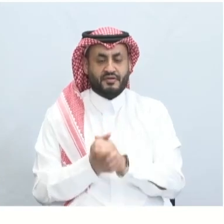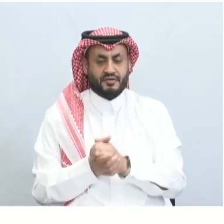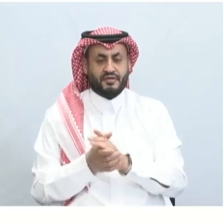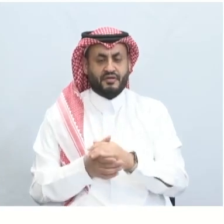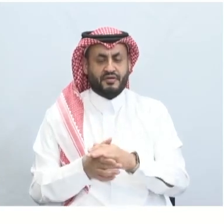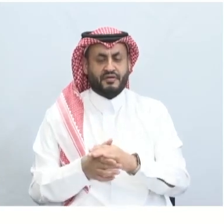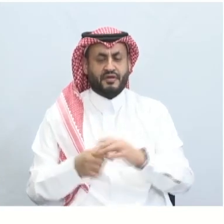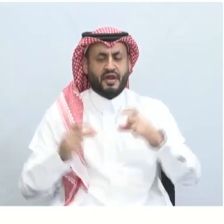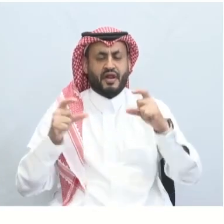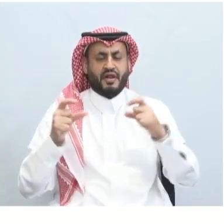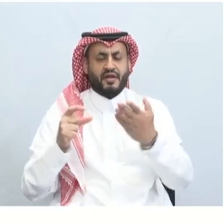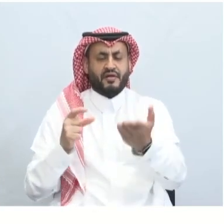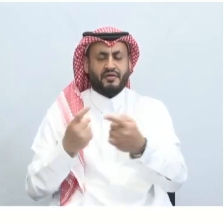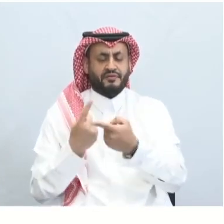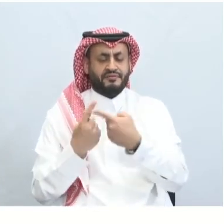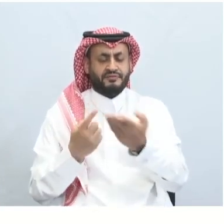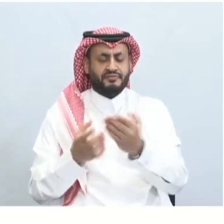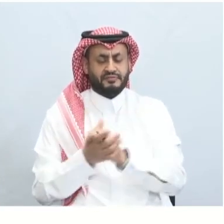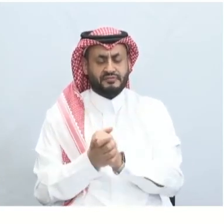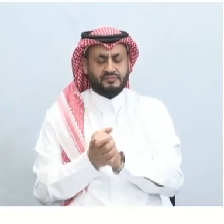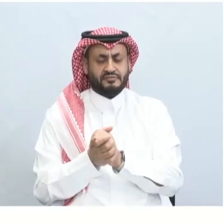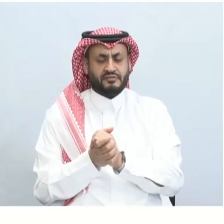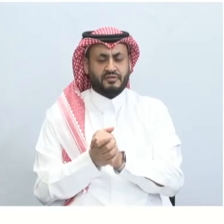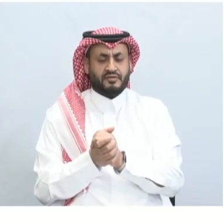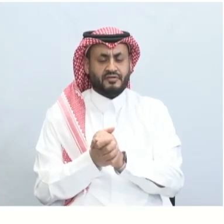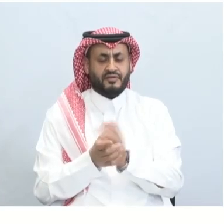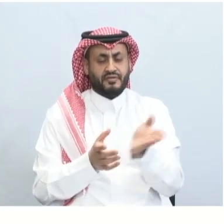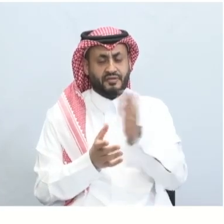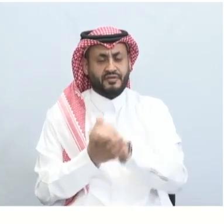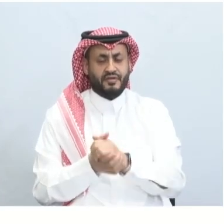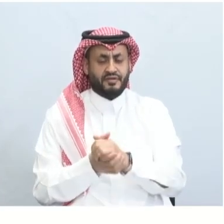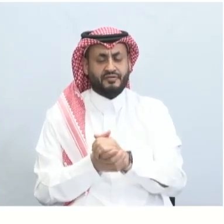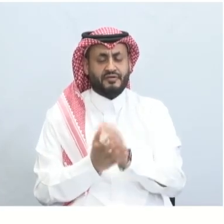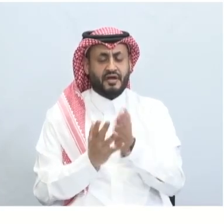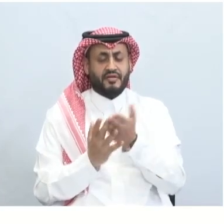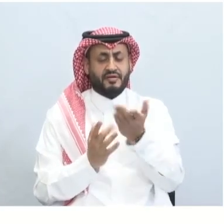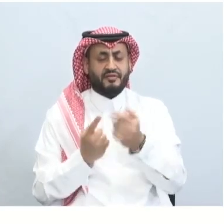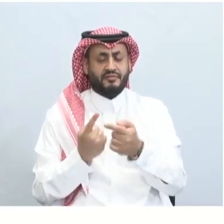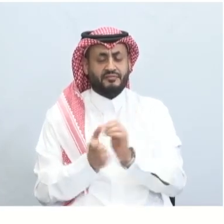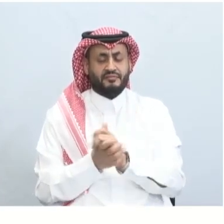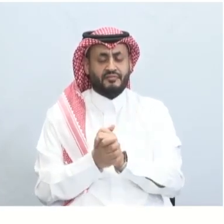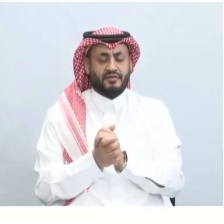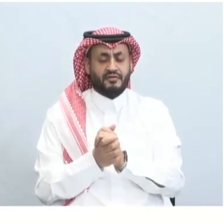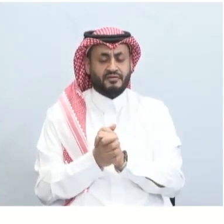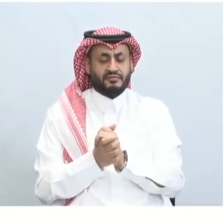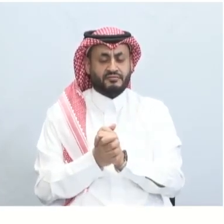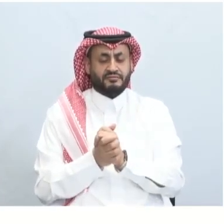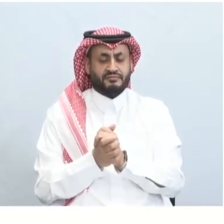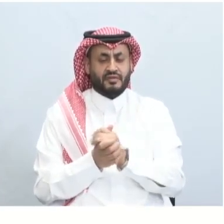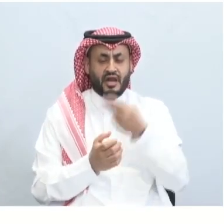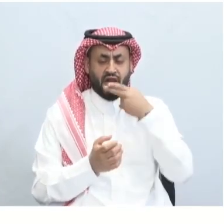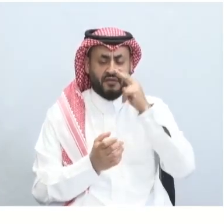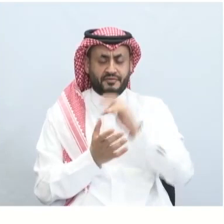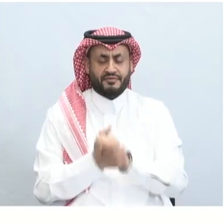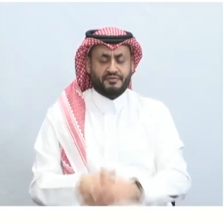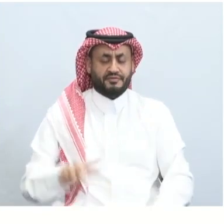هذه السوره سنبت ببعض الايات وما تبقى سناخذ في الدرس القادم الحمد لله